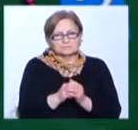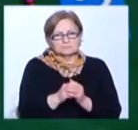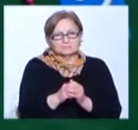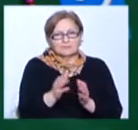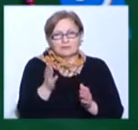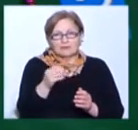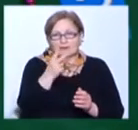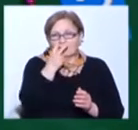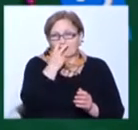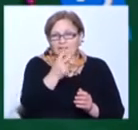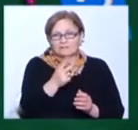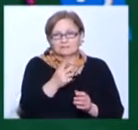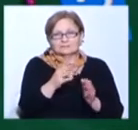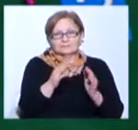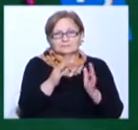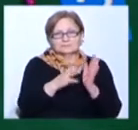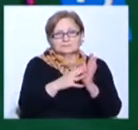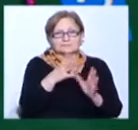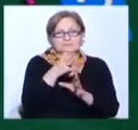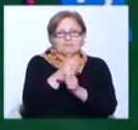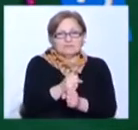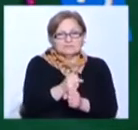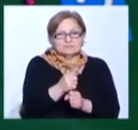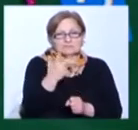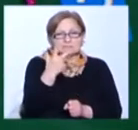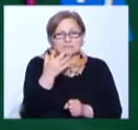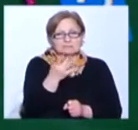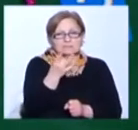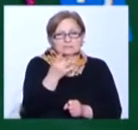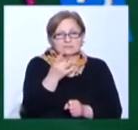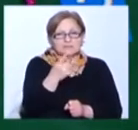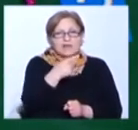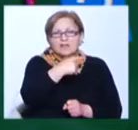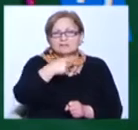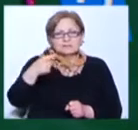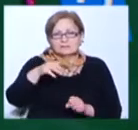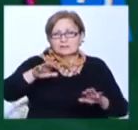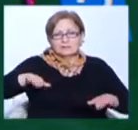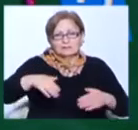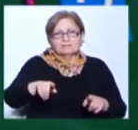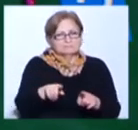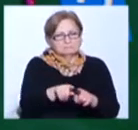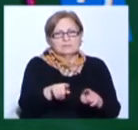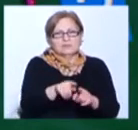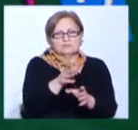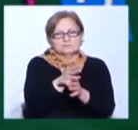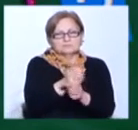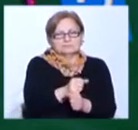მოდი 9-იანს მე შევამცირებ 3-ით. გამოკლების ნიშნის გარეშე. მიხვდით